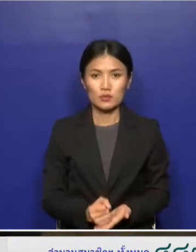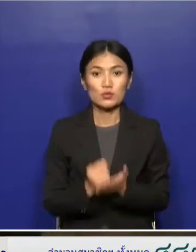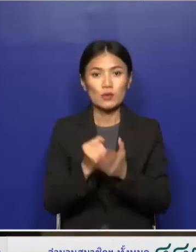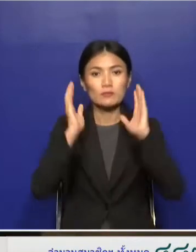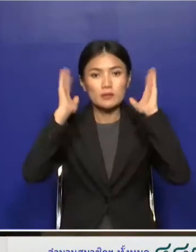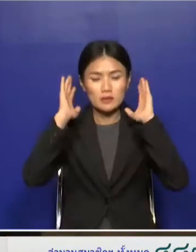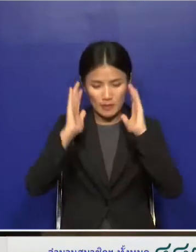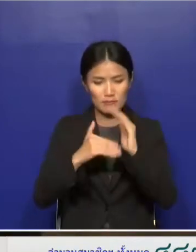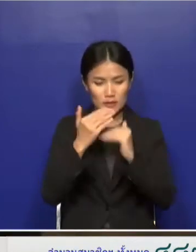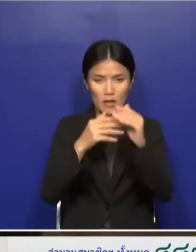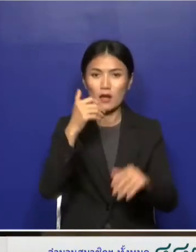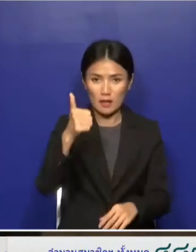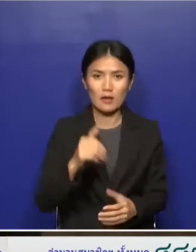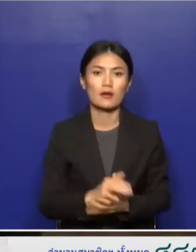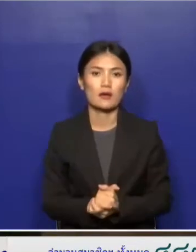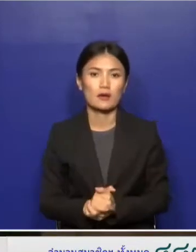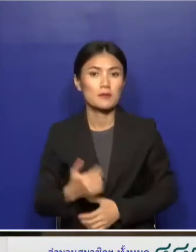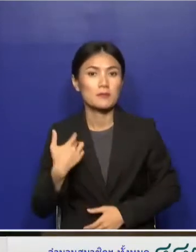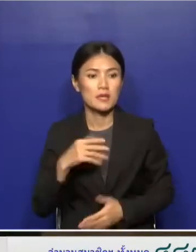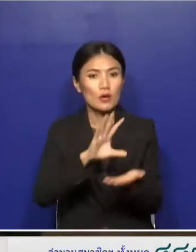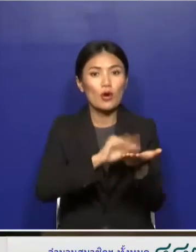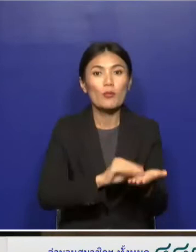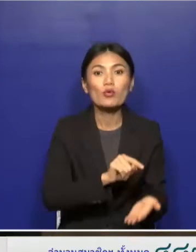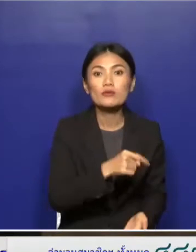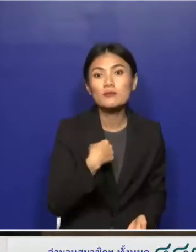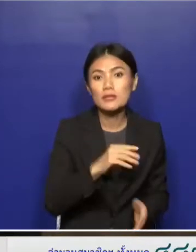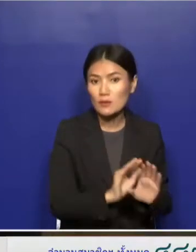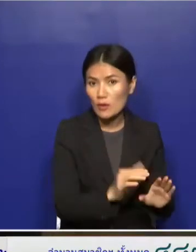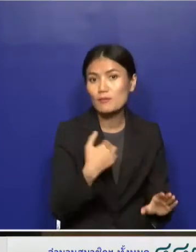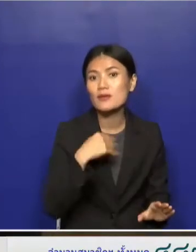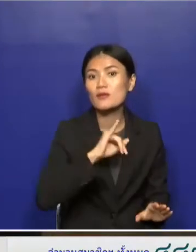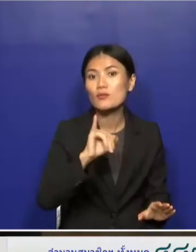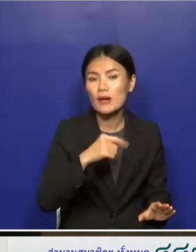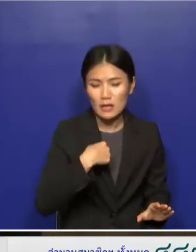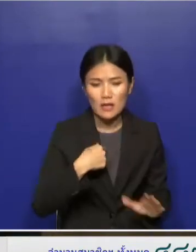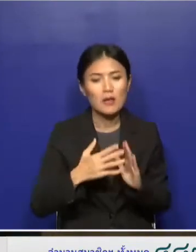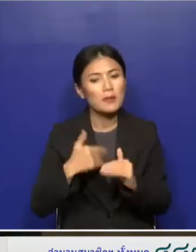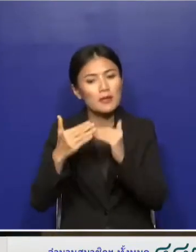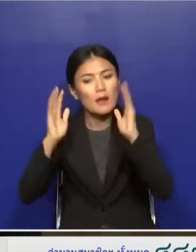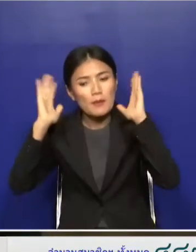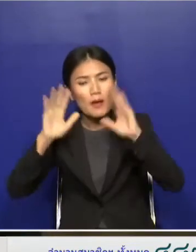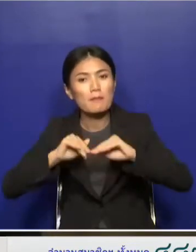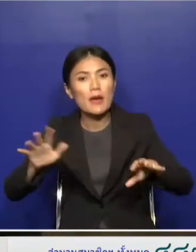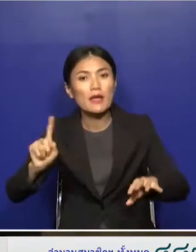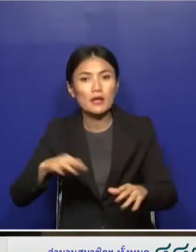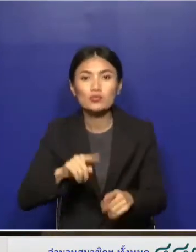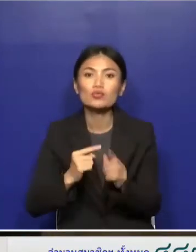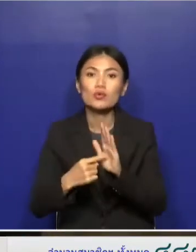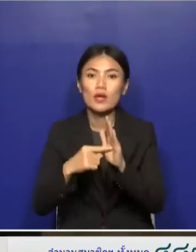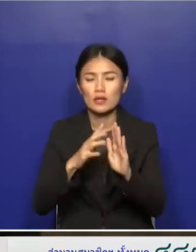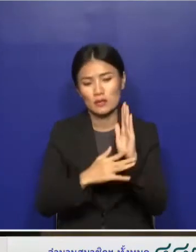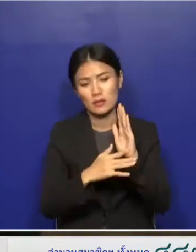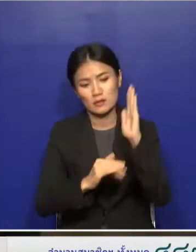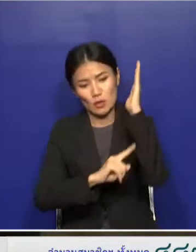ล้วซึ่งสิ่งที่เรามีอยู่แล้วก็คือข้อมูลนะครับอย่างเช่นแหล่งท่องเที่ยวเนี่ยหลายๆท่านก็พูดไปแล้วว่าจังหวัดฝั่งอ่าวไท